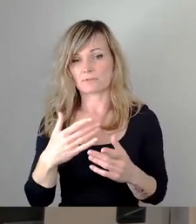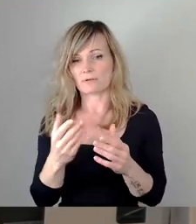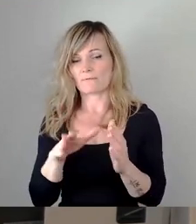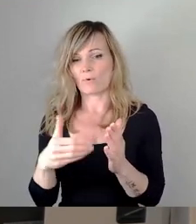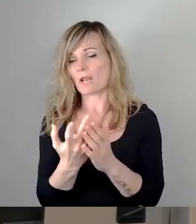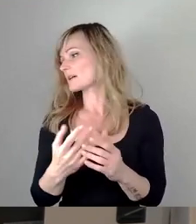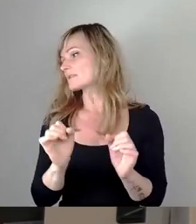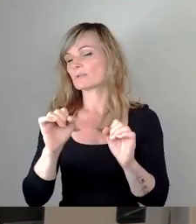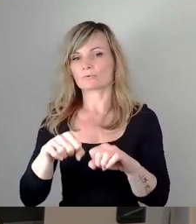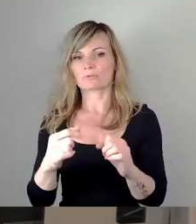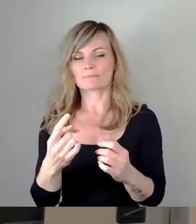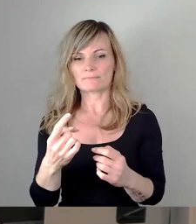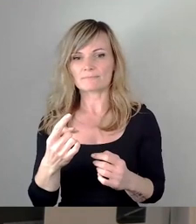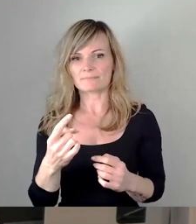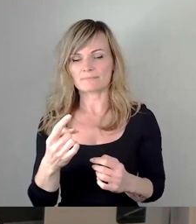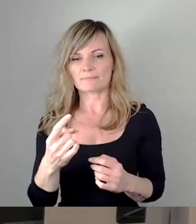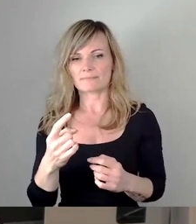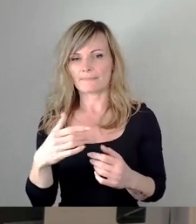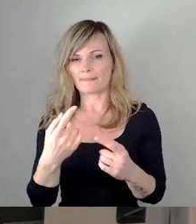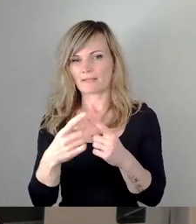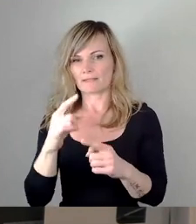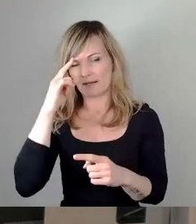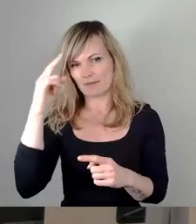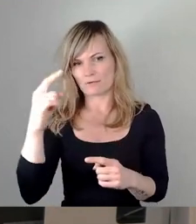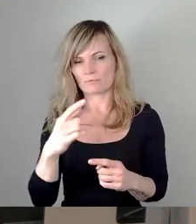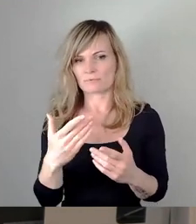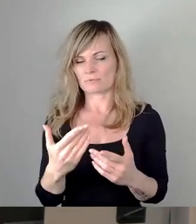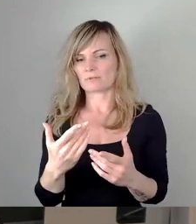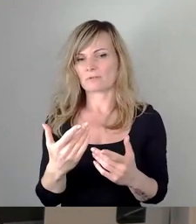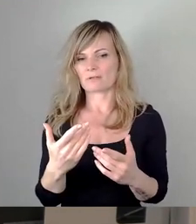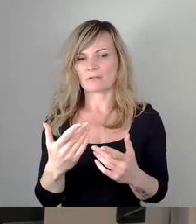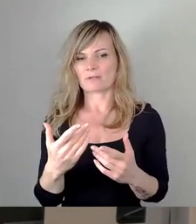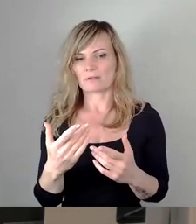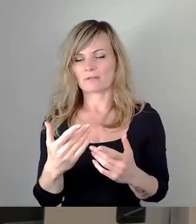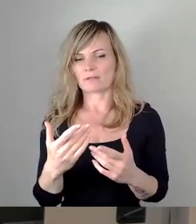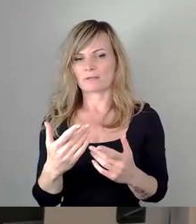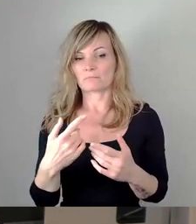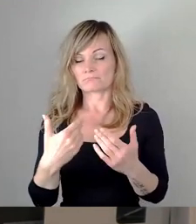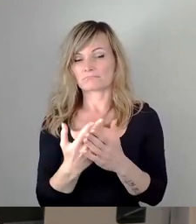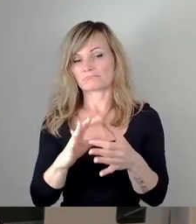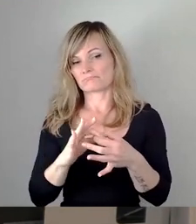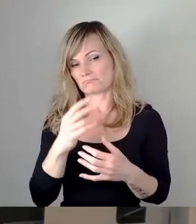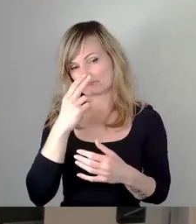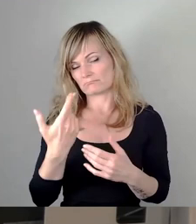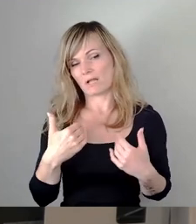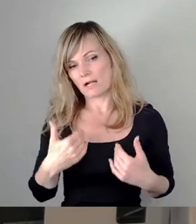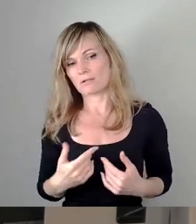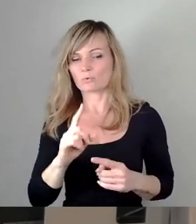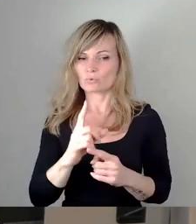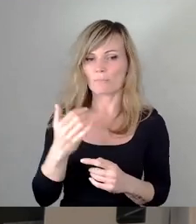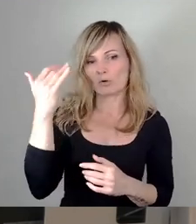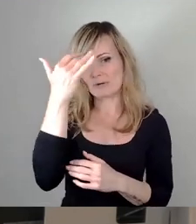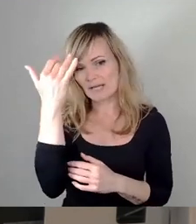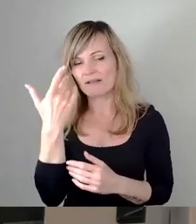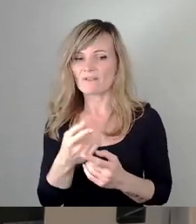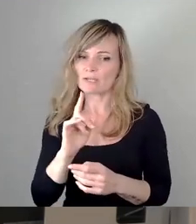auch die, die vielleicht dann auch im Bauausschuss dann noch andere Meinung waren. Gucken Sie dann, ob Sie vielleicht Ihre Position, Ihre Haltung dort nochmal an der Stelle überdenken können.